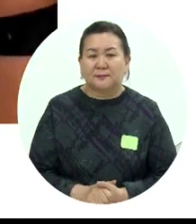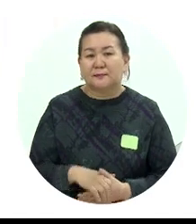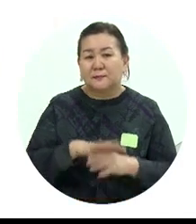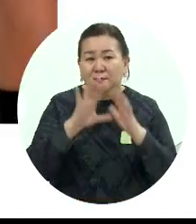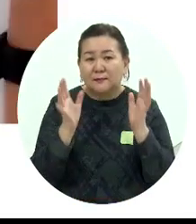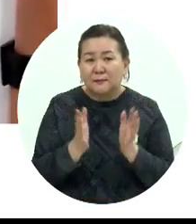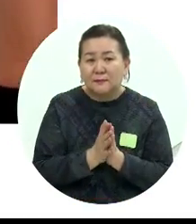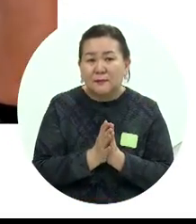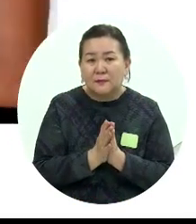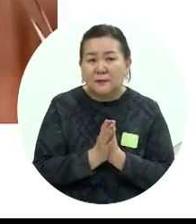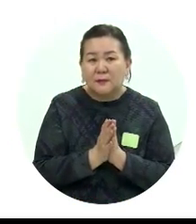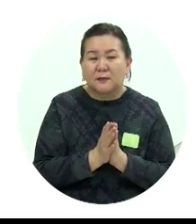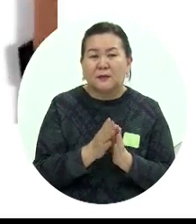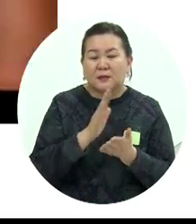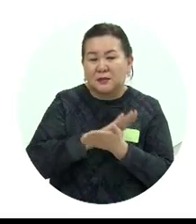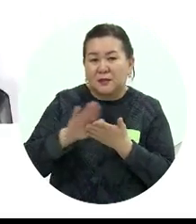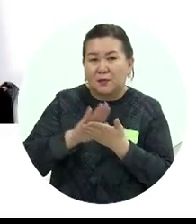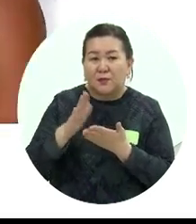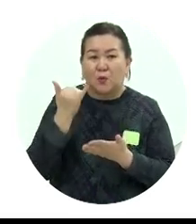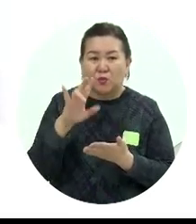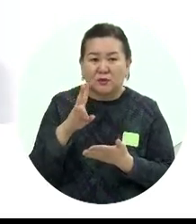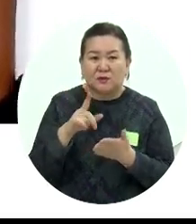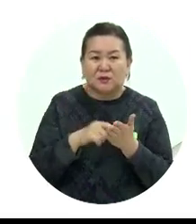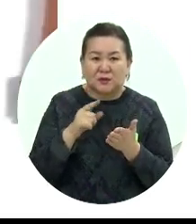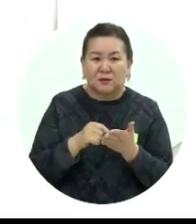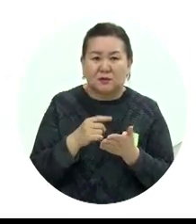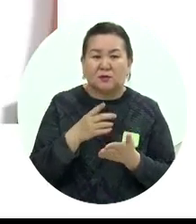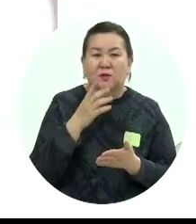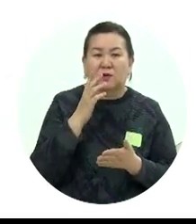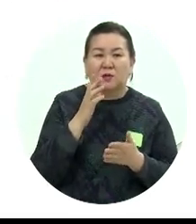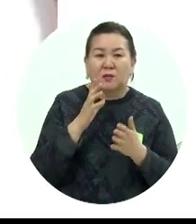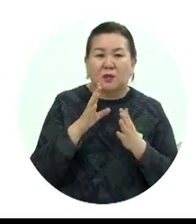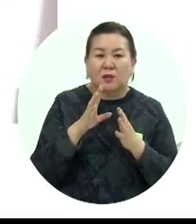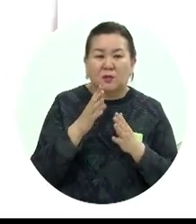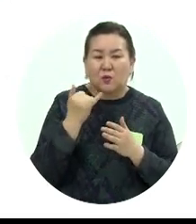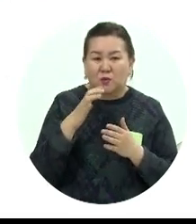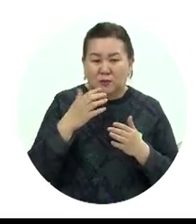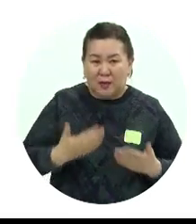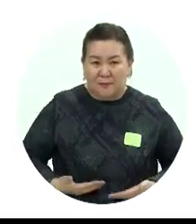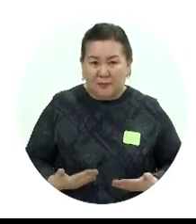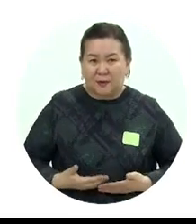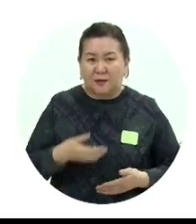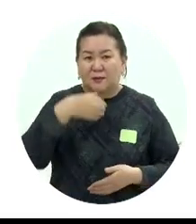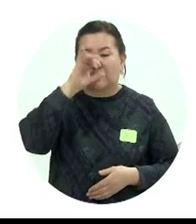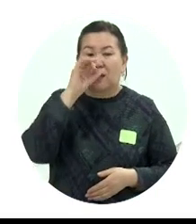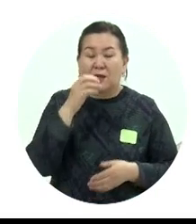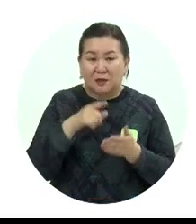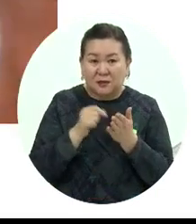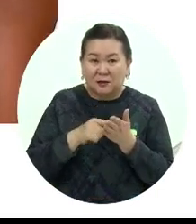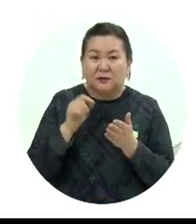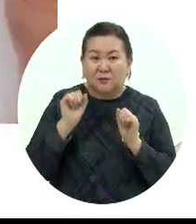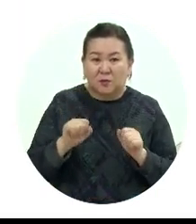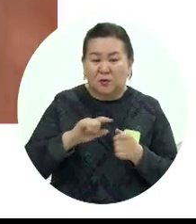За бид цэвэр усны хэрэглээг за үндэсний ус ахуй хэрэглээнд ашиглаж байгаа уснаас